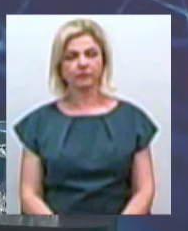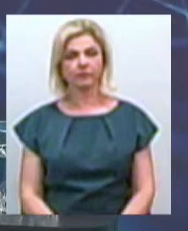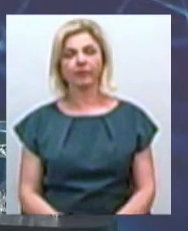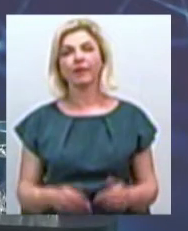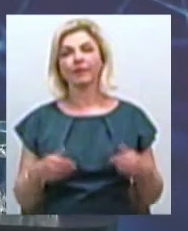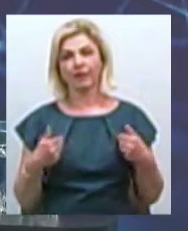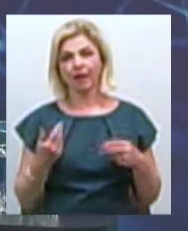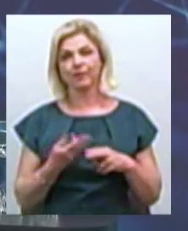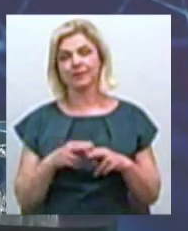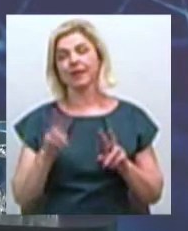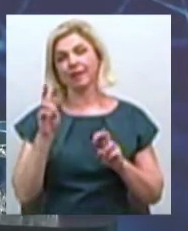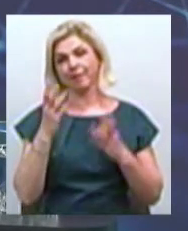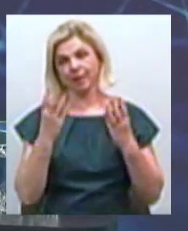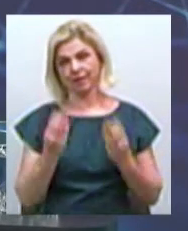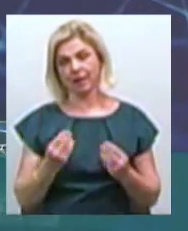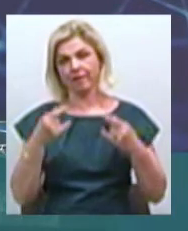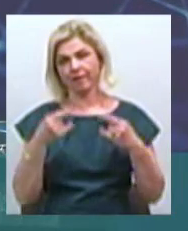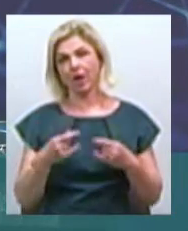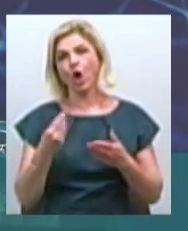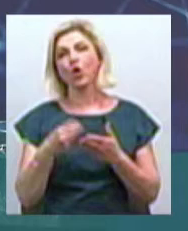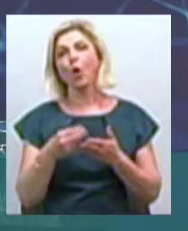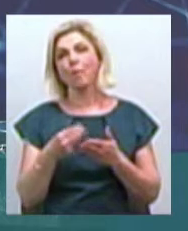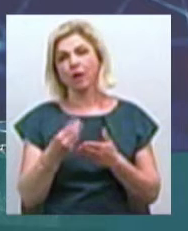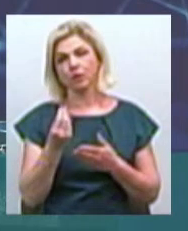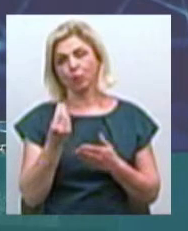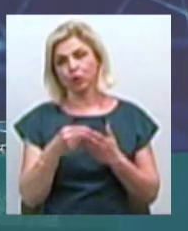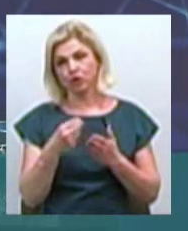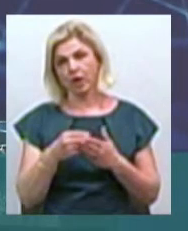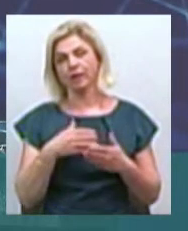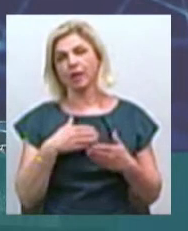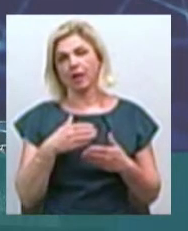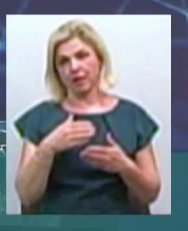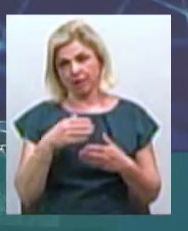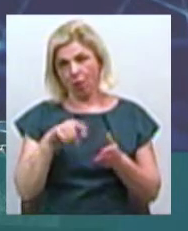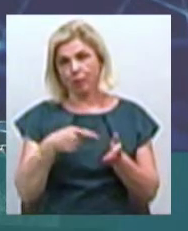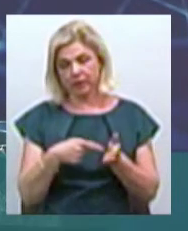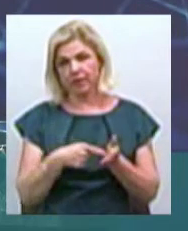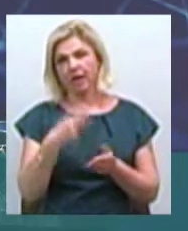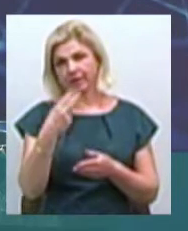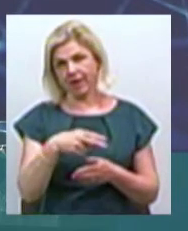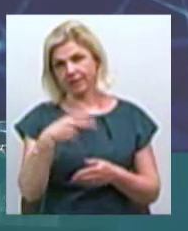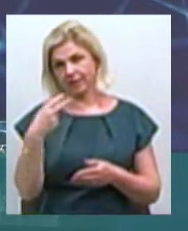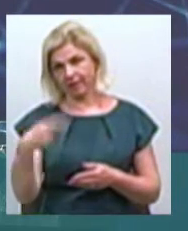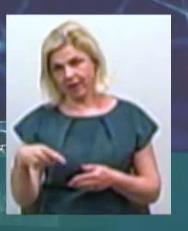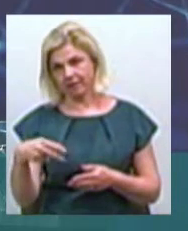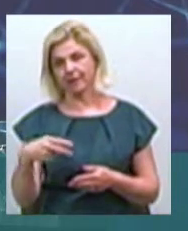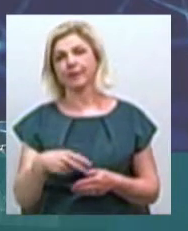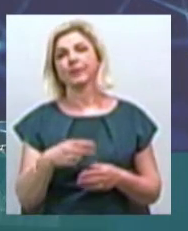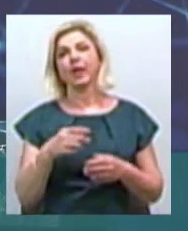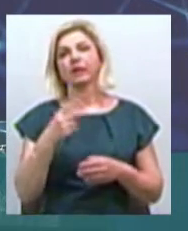Вітаю, це тема дня, а тема нашого ефіру – громадський бюджет Миколаєва-2020. 24 травня завершився